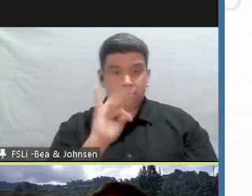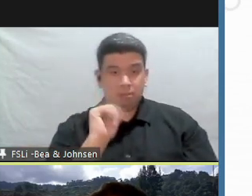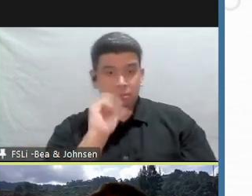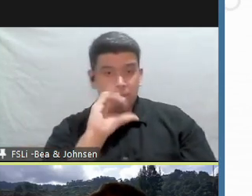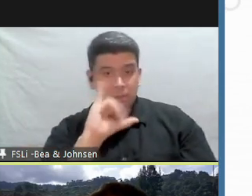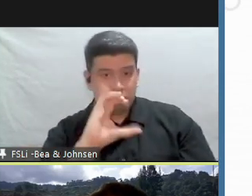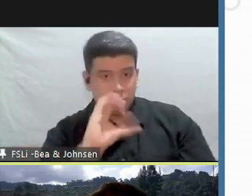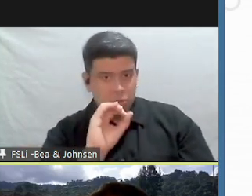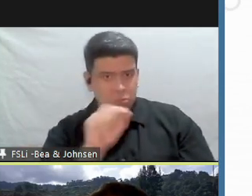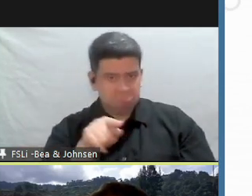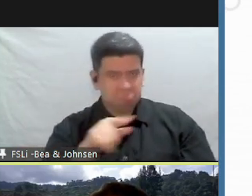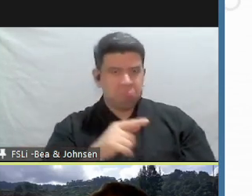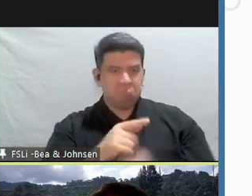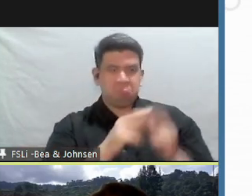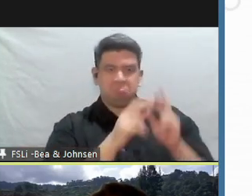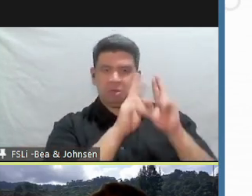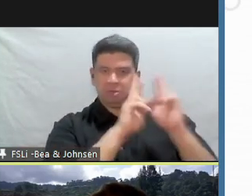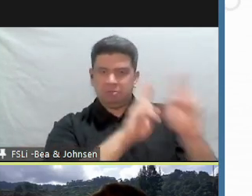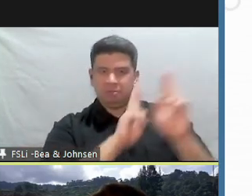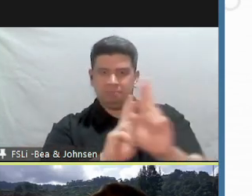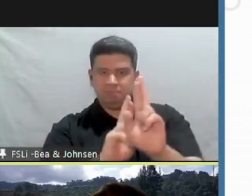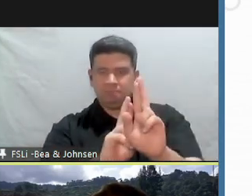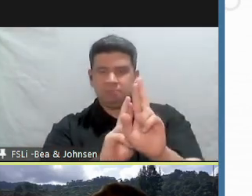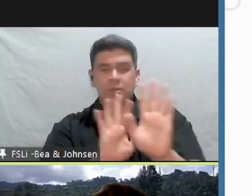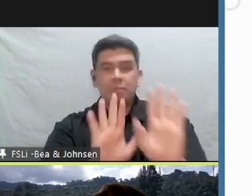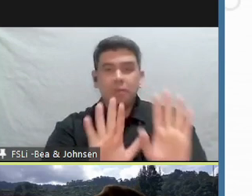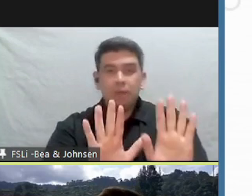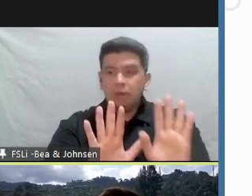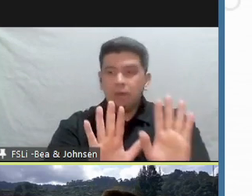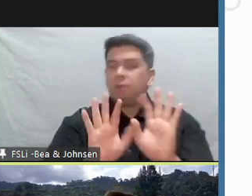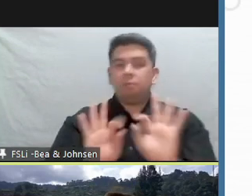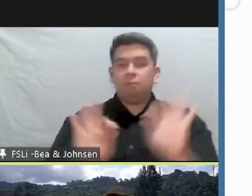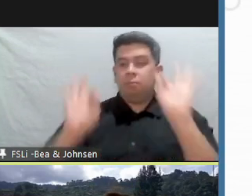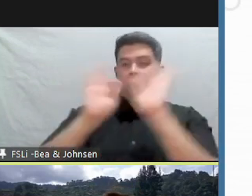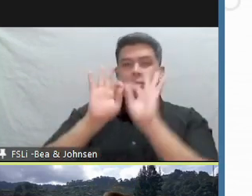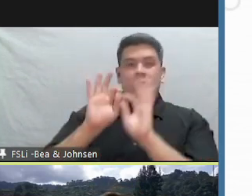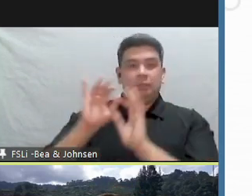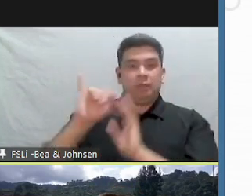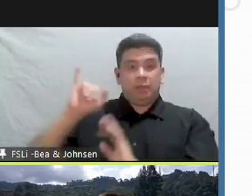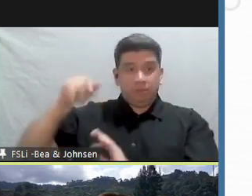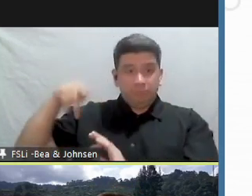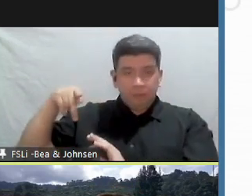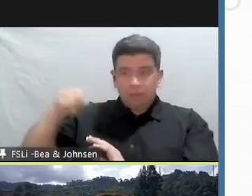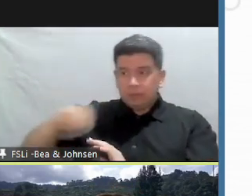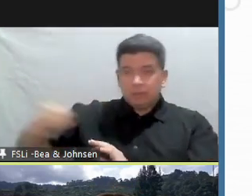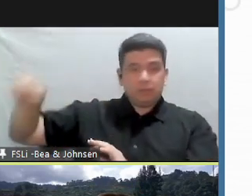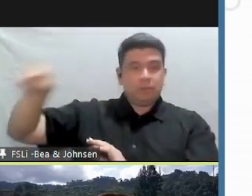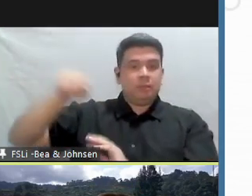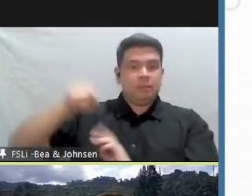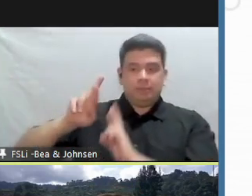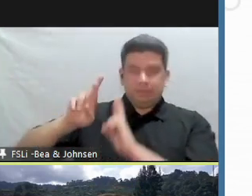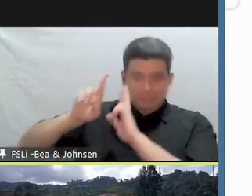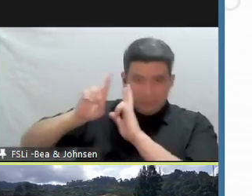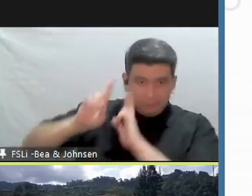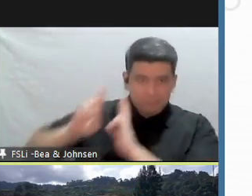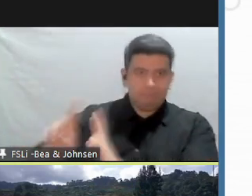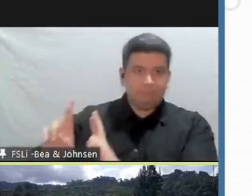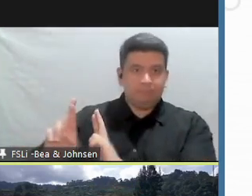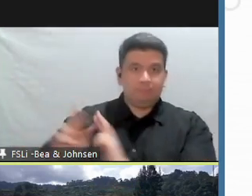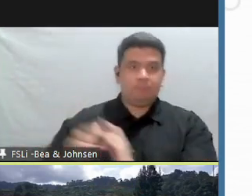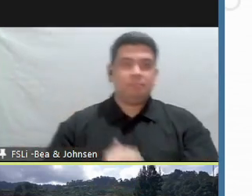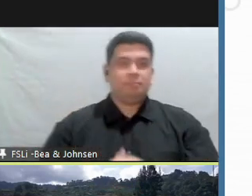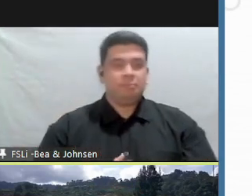mga IP leaders. Dahil kung wala sila, ay wala na tayong memory of our past. Kasi nung bago dumating yung